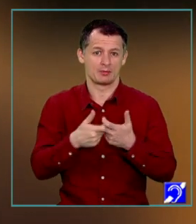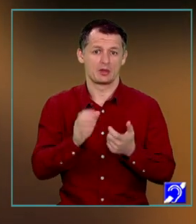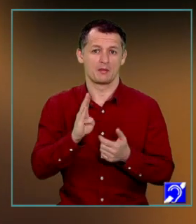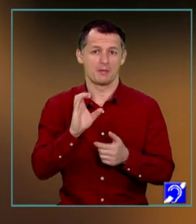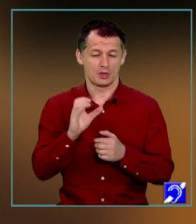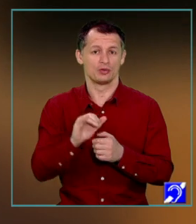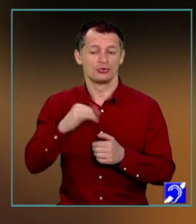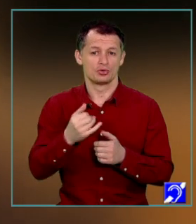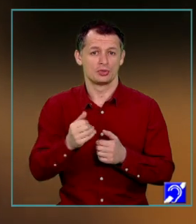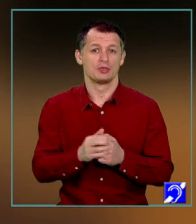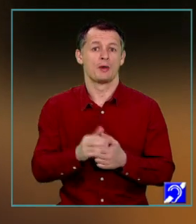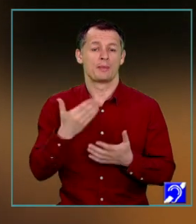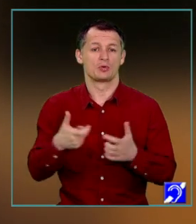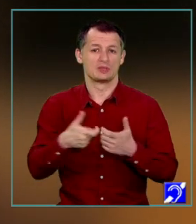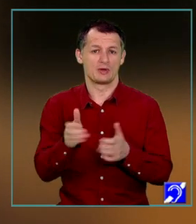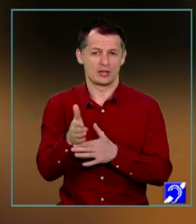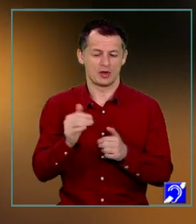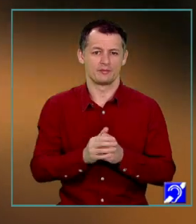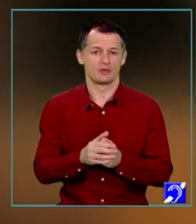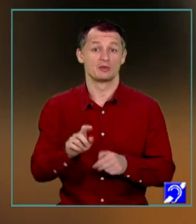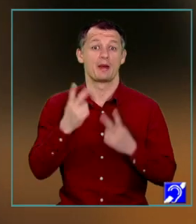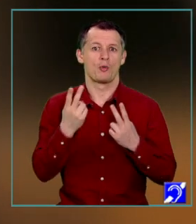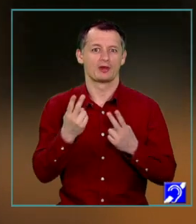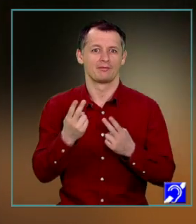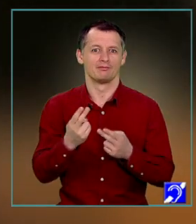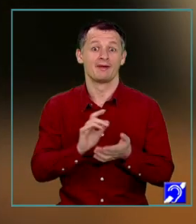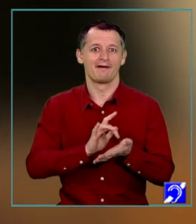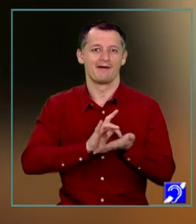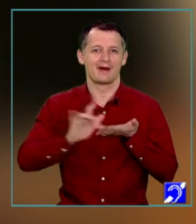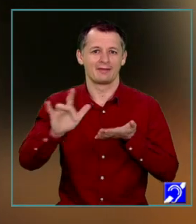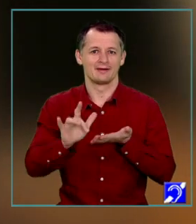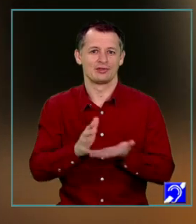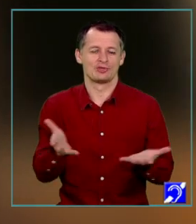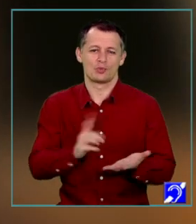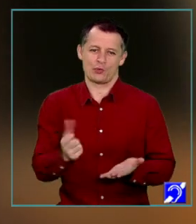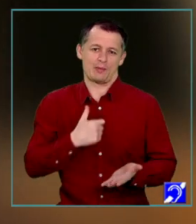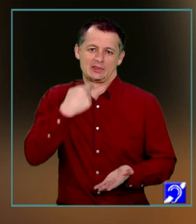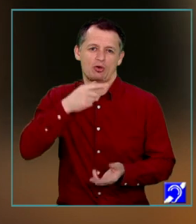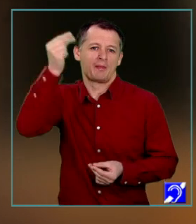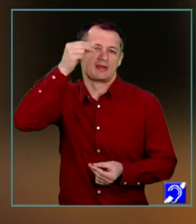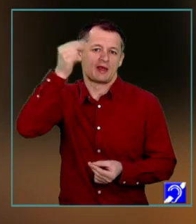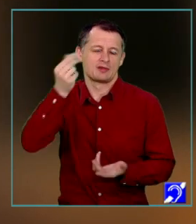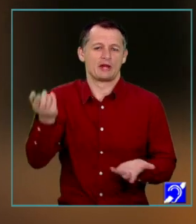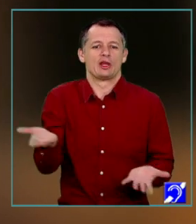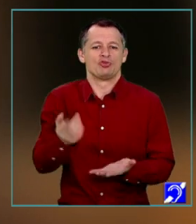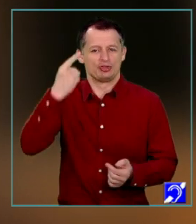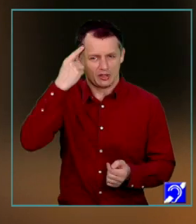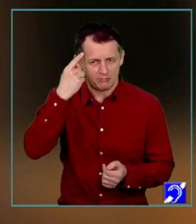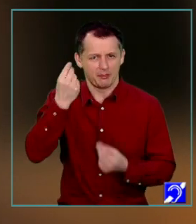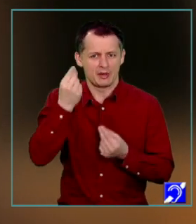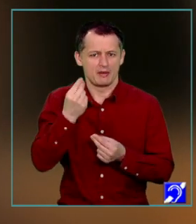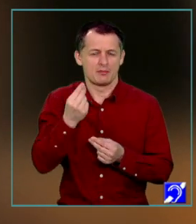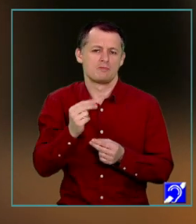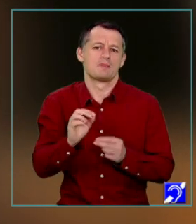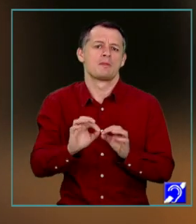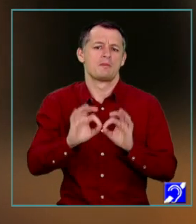capacitate. Și, mai important decât atât, e gratis, ceea ce n-am putea spune despre meditațiile la care știm foarte bine părinții ajung să apeleze